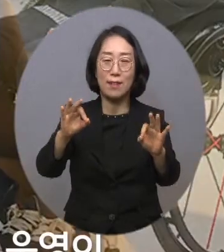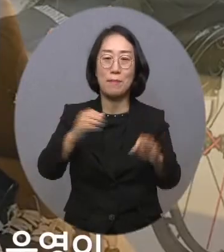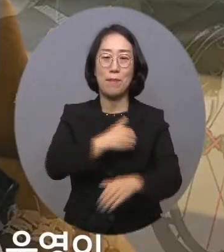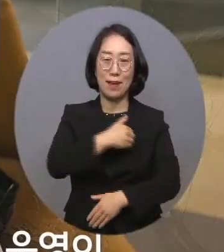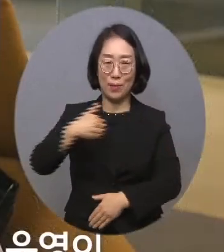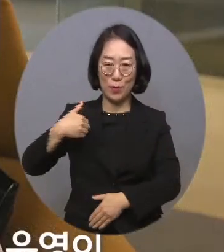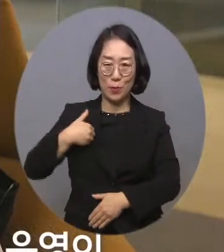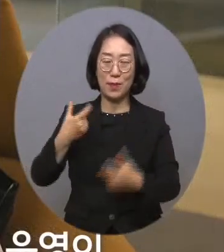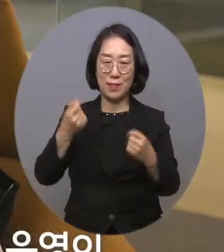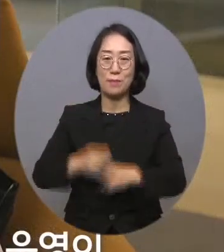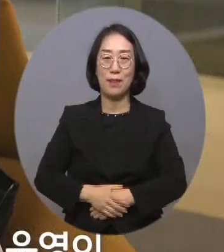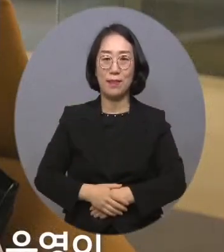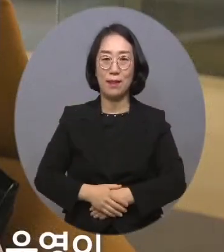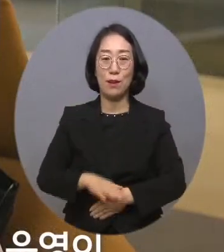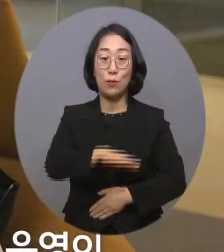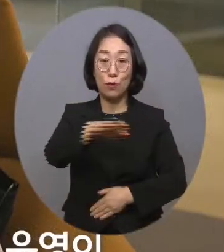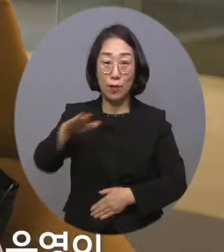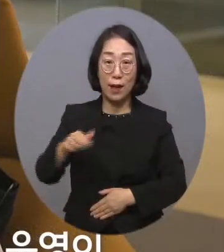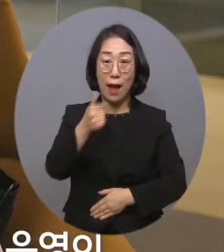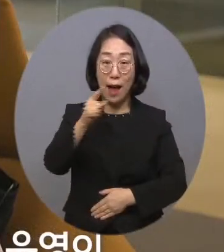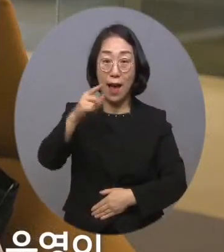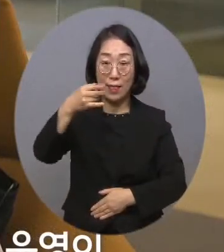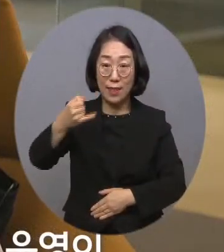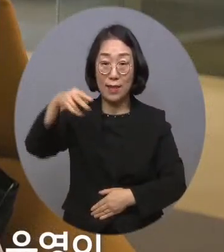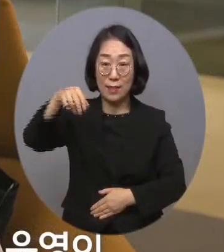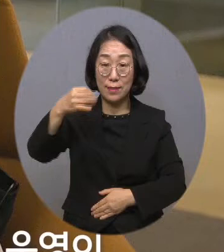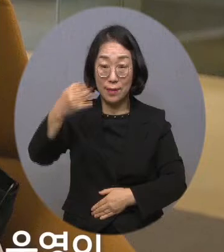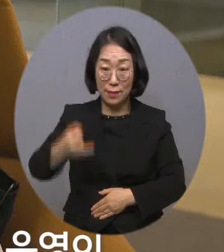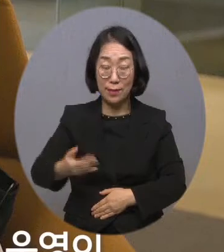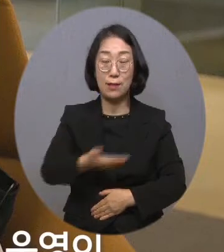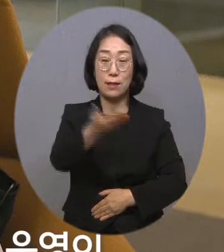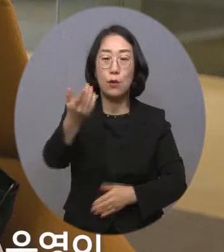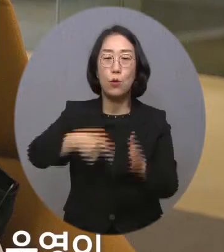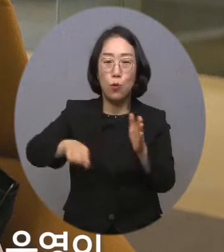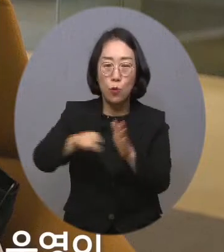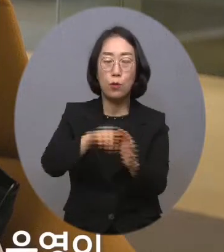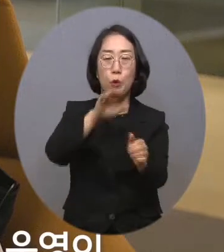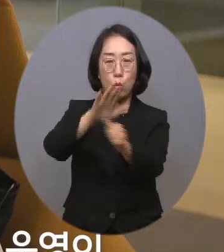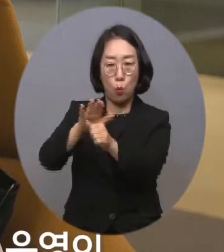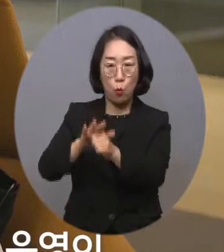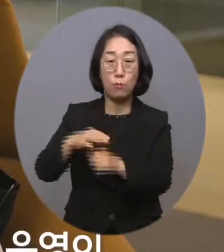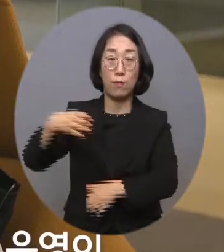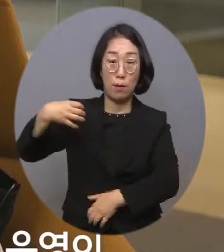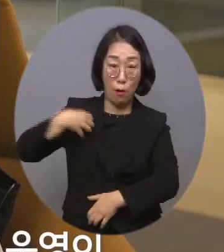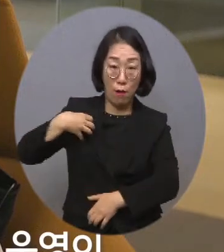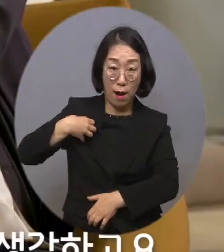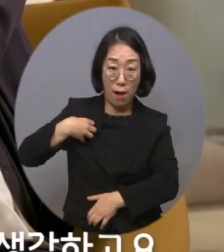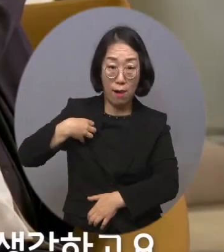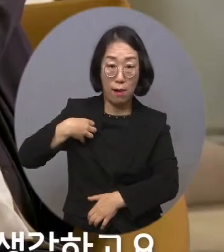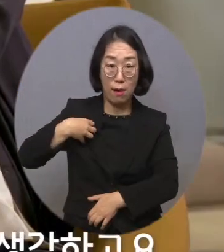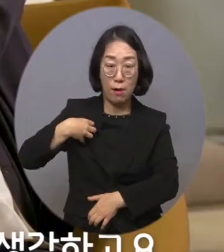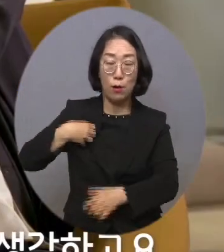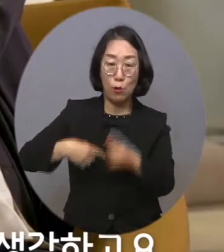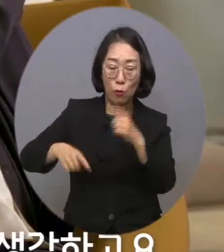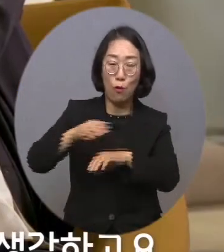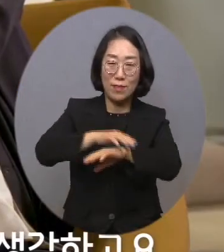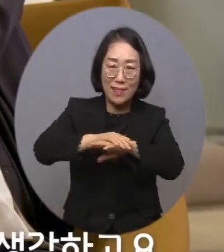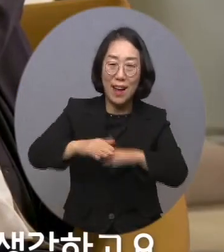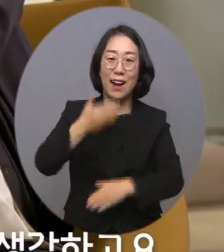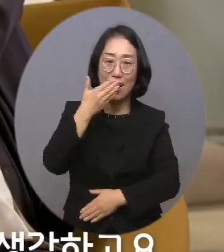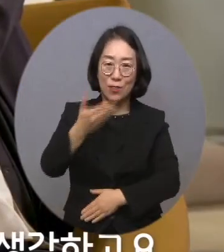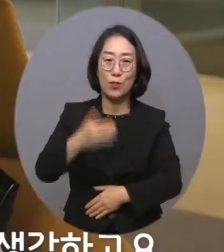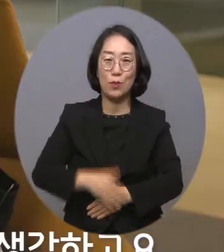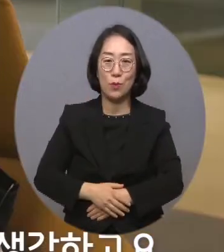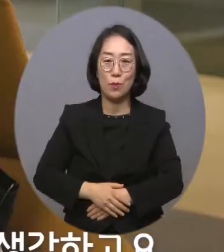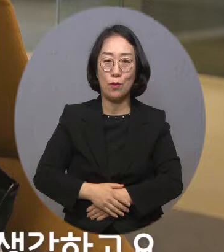때였습니다. 이렇게 이제 저희가 아티스트가 그분들을 위한 디딤돌의 역할로서의 운영이 좀 더 활발해질 수